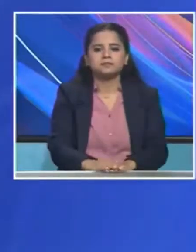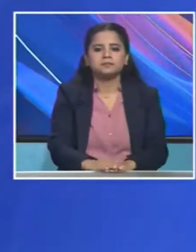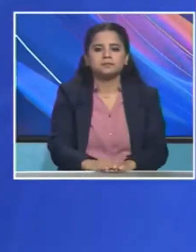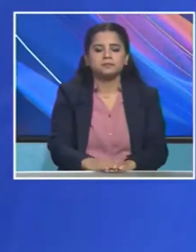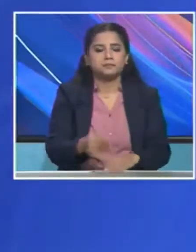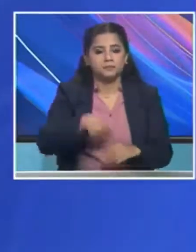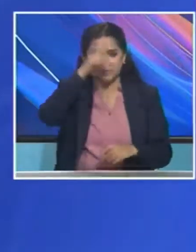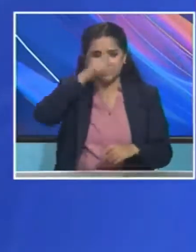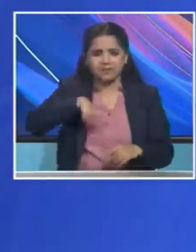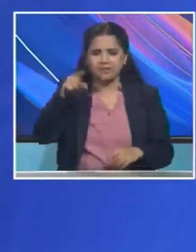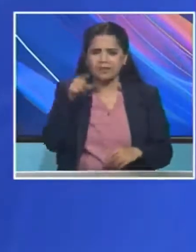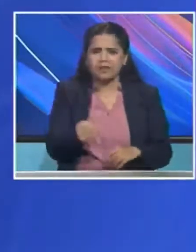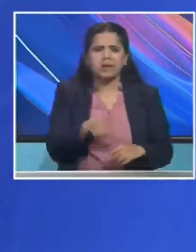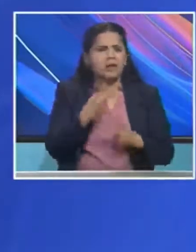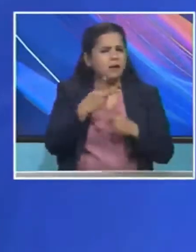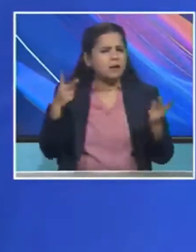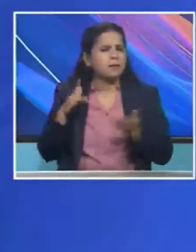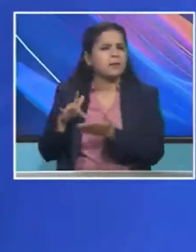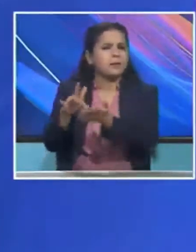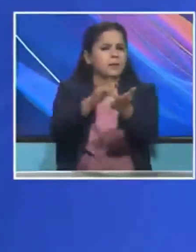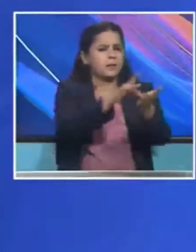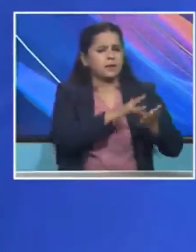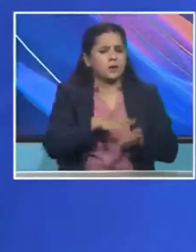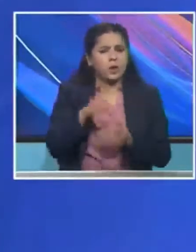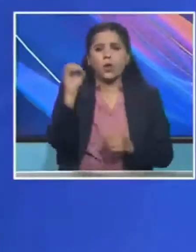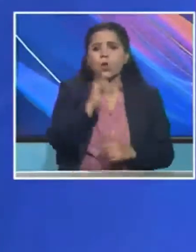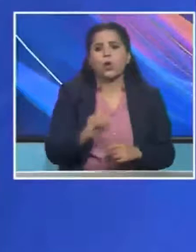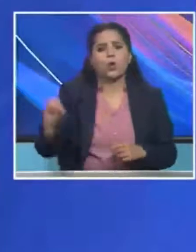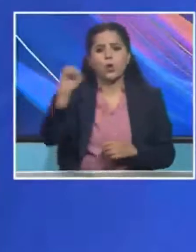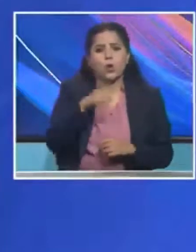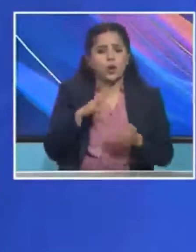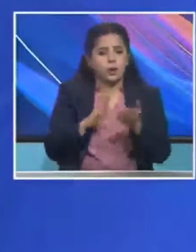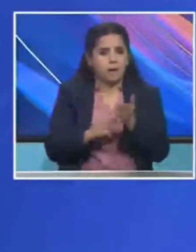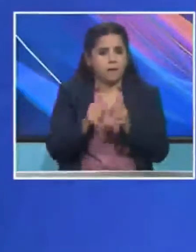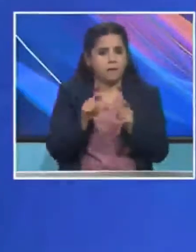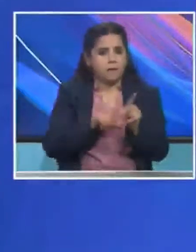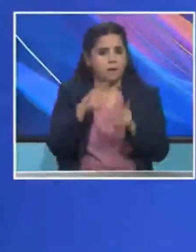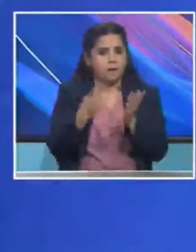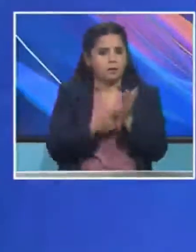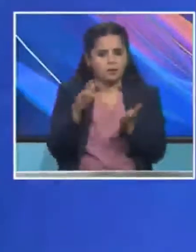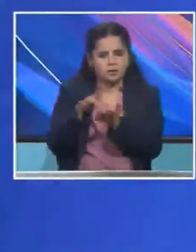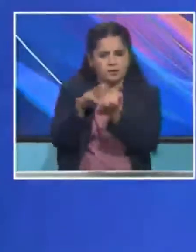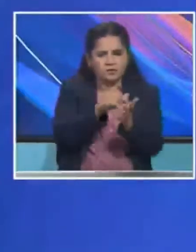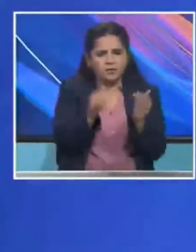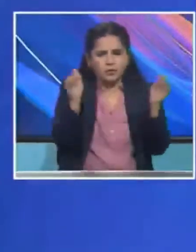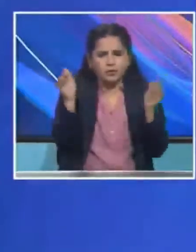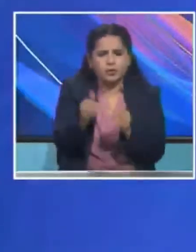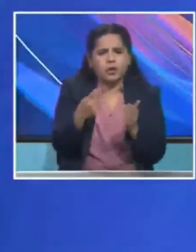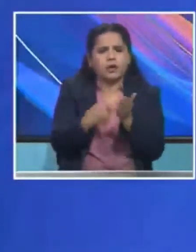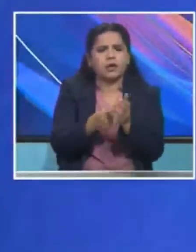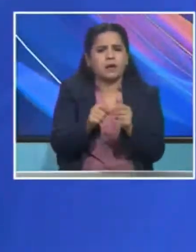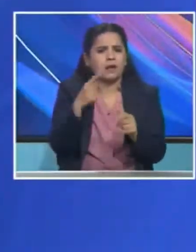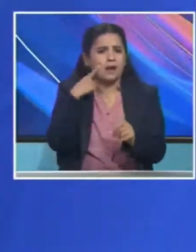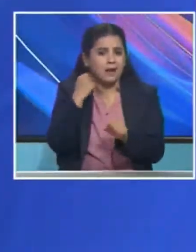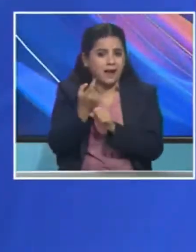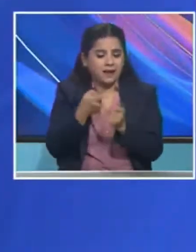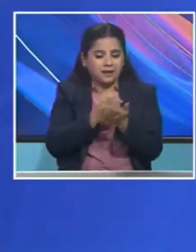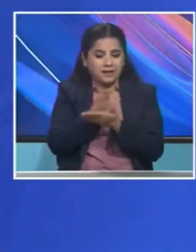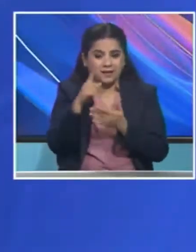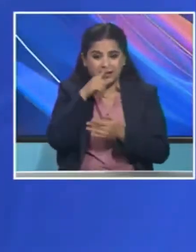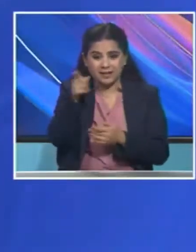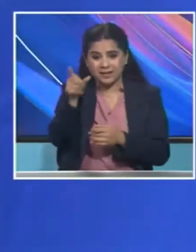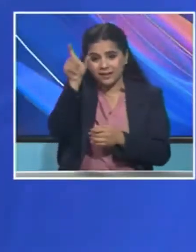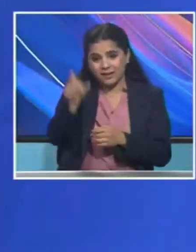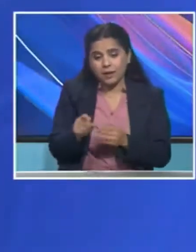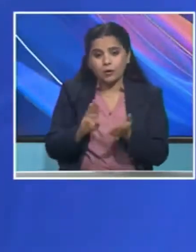देश के सबसे पिछड़े इलाकों में शुमार ओडिशा के मयूरभंज के छोटे से कस्बे रायरंगपुर से ताल्लुक रखने वाली द्रौपदी